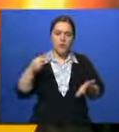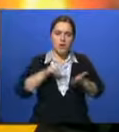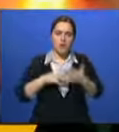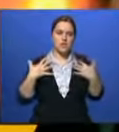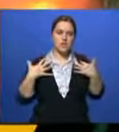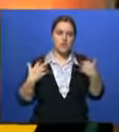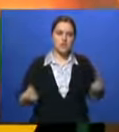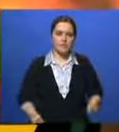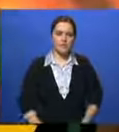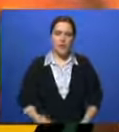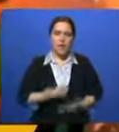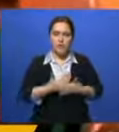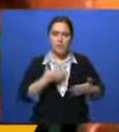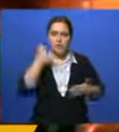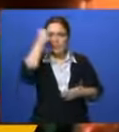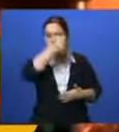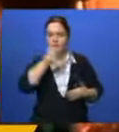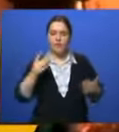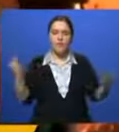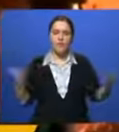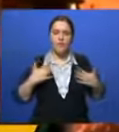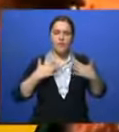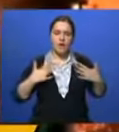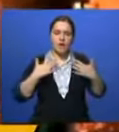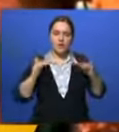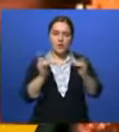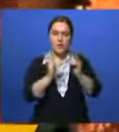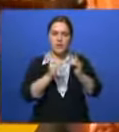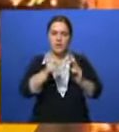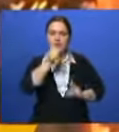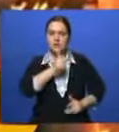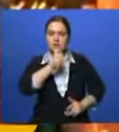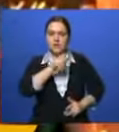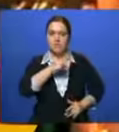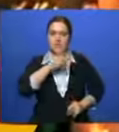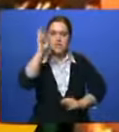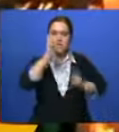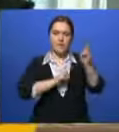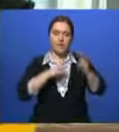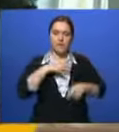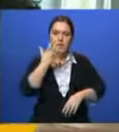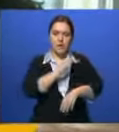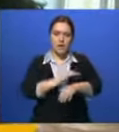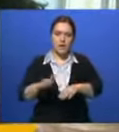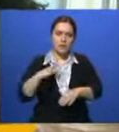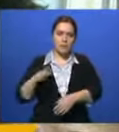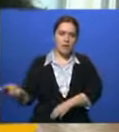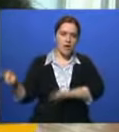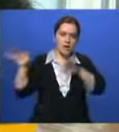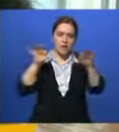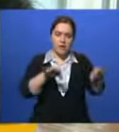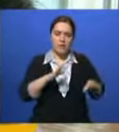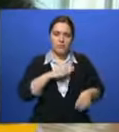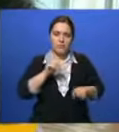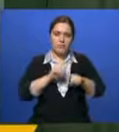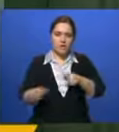В прошлом году воздушные кровати испытали в деле. На одном из заводов Усть-Каменогорска произошла авария. В ожоговое отделение экстренно доставили